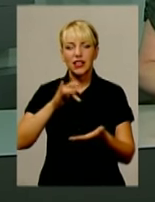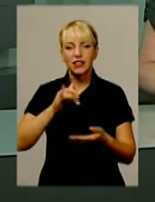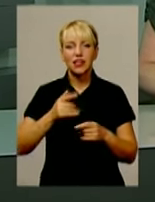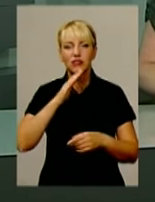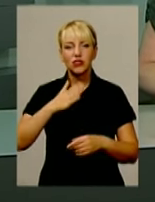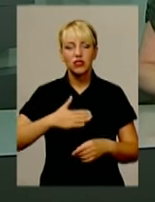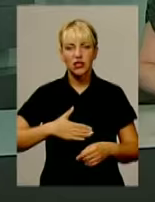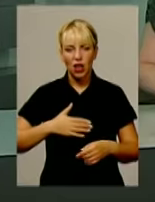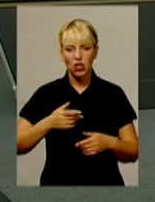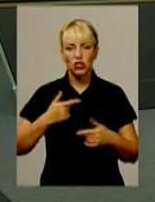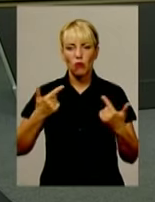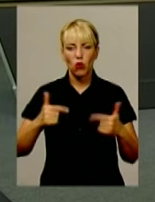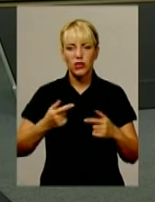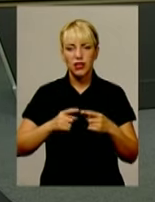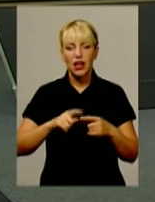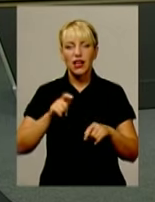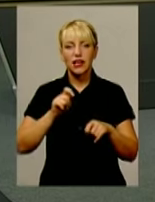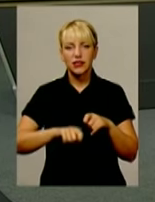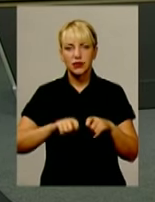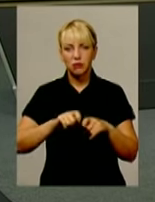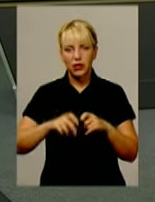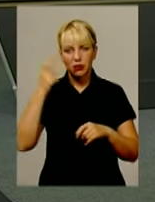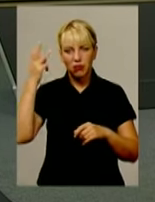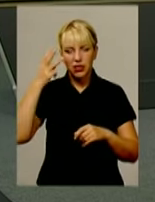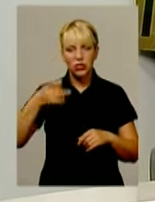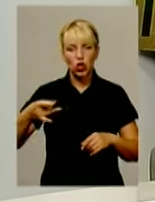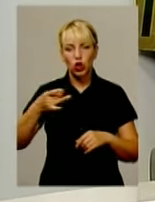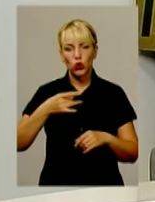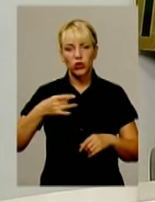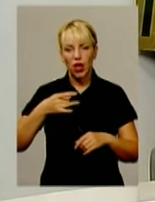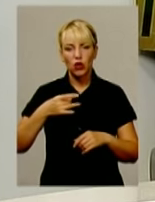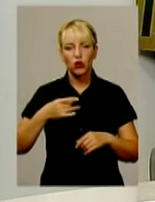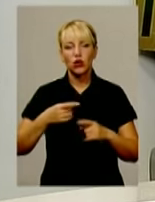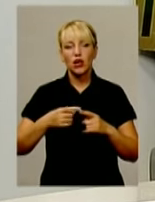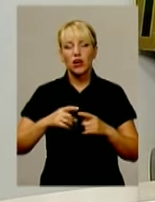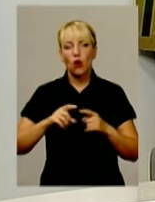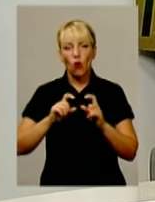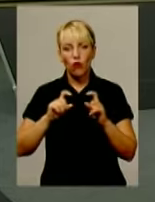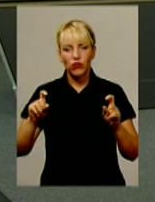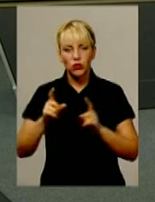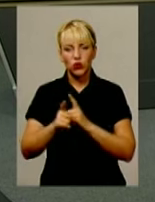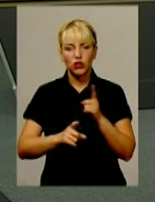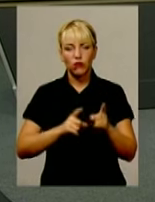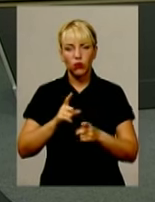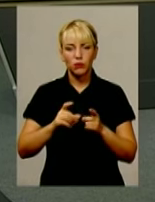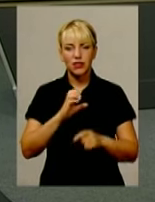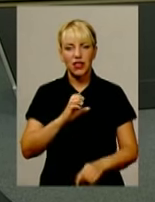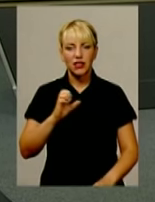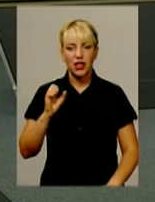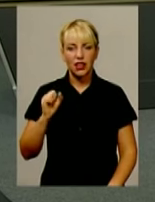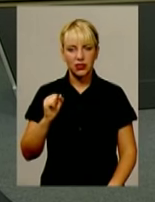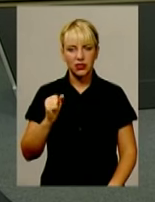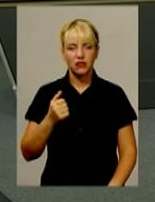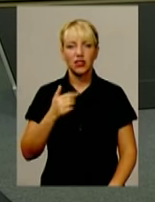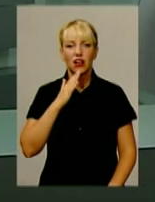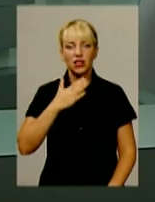нашим гостем. Це експерт Хмельницького регіонального офісу реформ Світлана Павлишна. Я вітаю вас. Світлана Андріївна, наша область